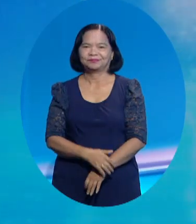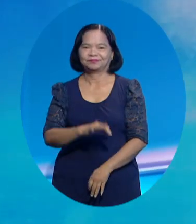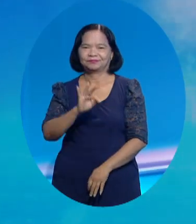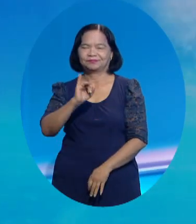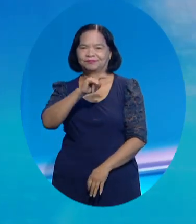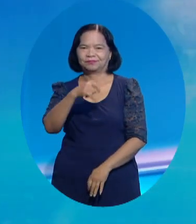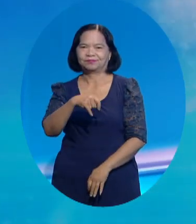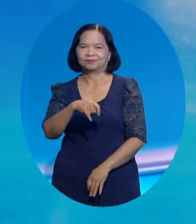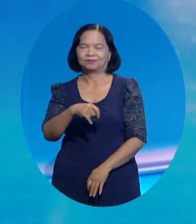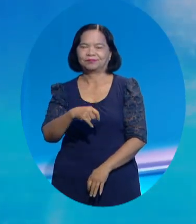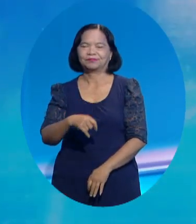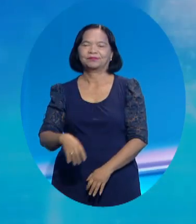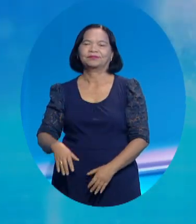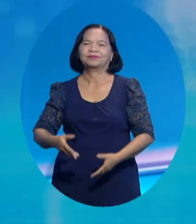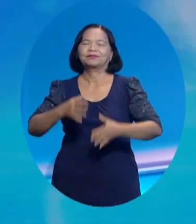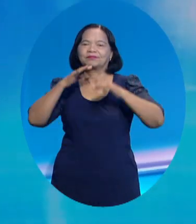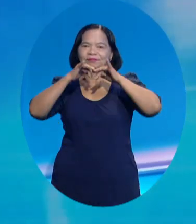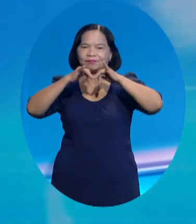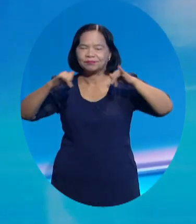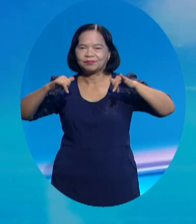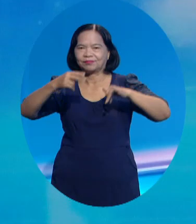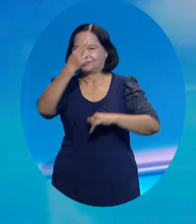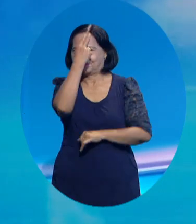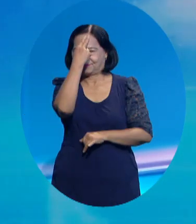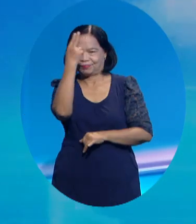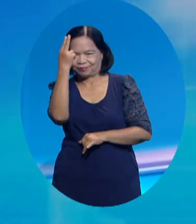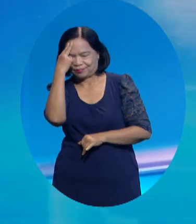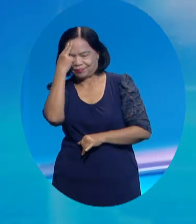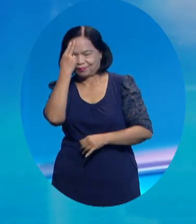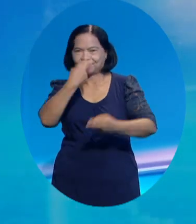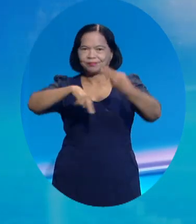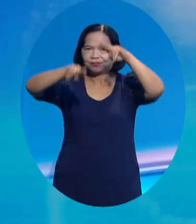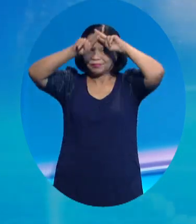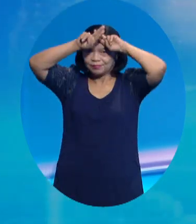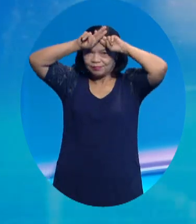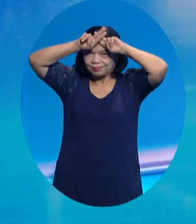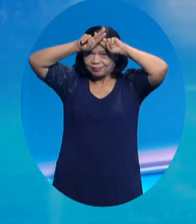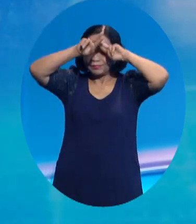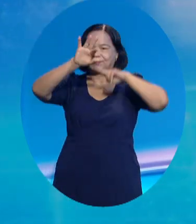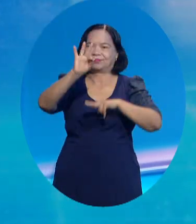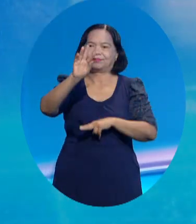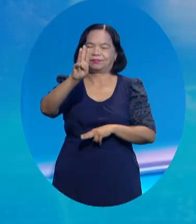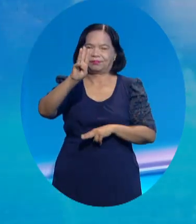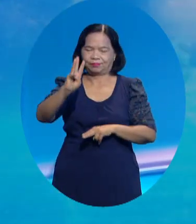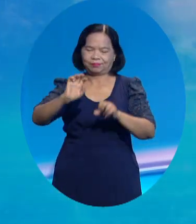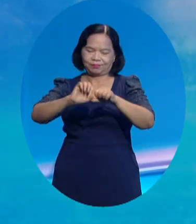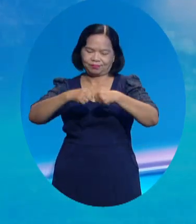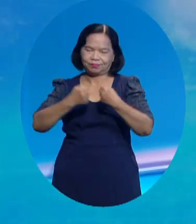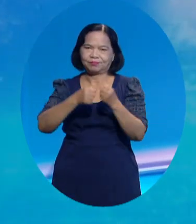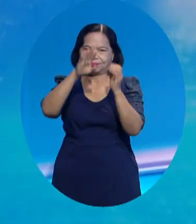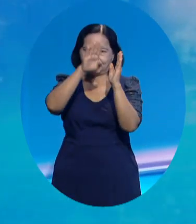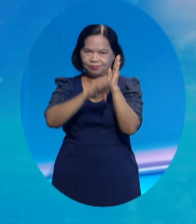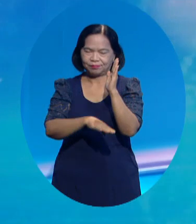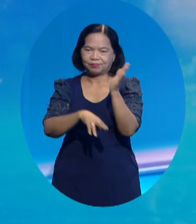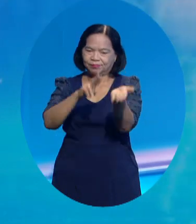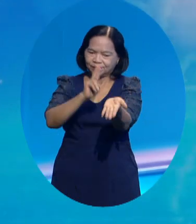Tỉnh đoàn Hội Liên hiệp Thanh niên tỉnh Long An, Bệnh viện Thống nhất Thành phố Hồ Chí Minh và Bệnh viện Đa khoa TWG Long An phối hợp tổ chức chương trình tiếp sức